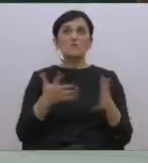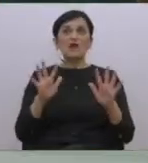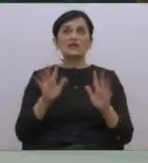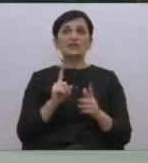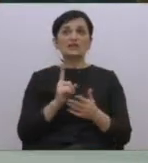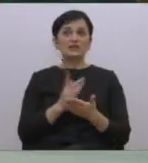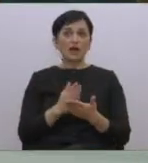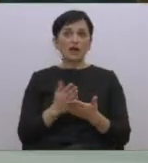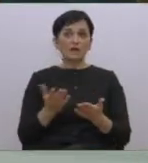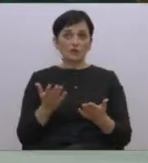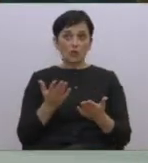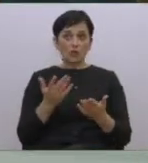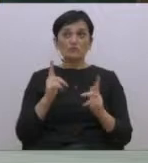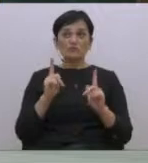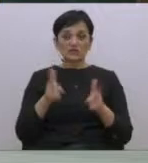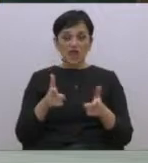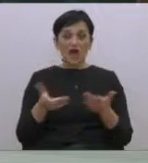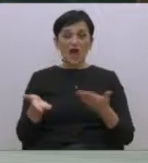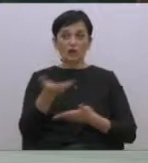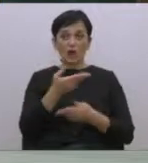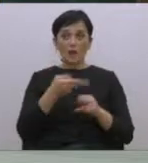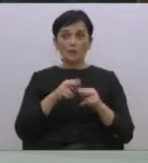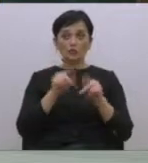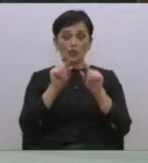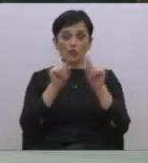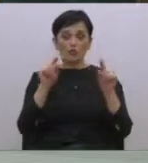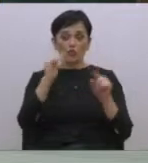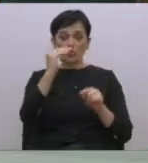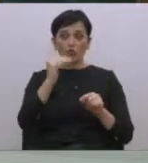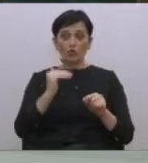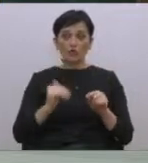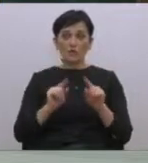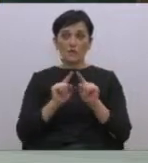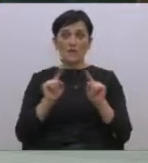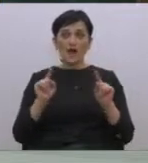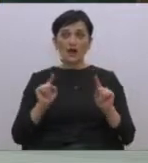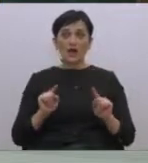ჩანს, თანხდებით ყველა, ამიტომ მუხლობრივად გავივლით ამ პაკეტს.